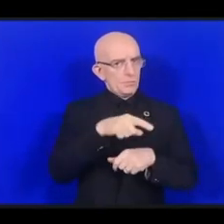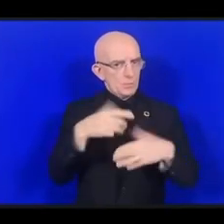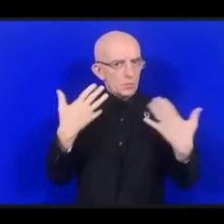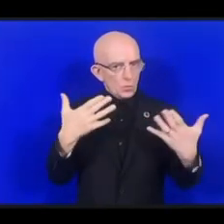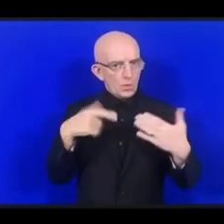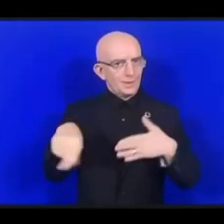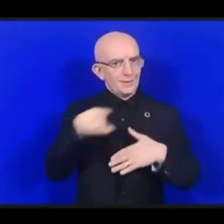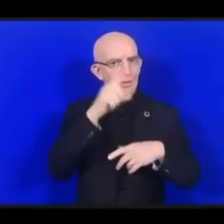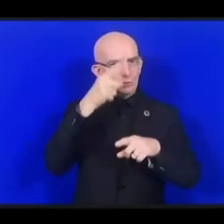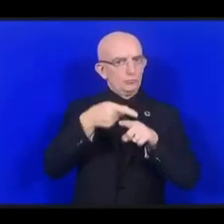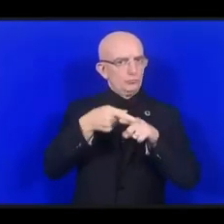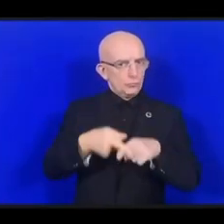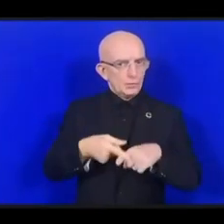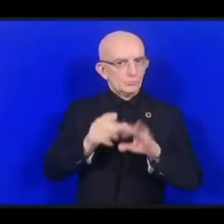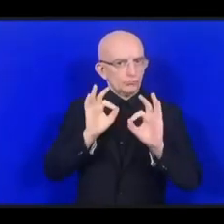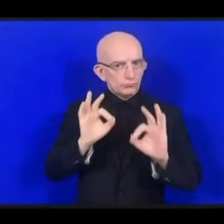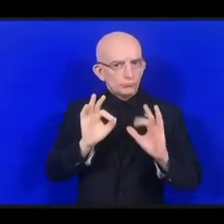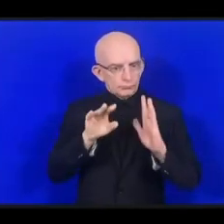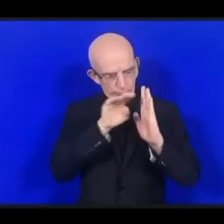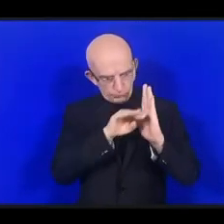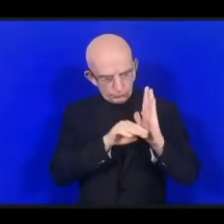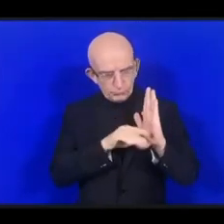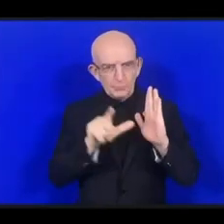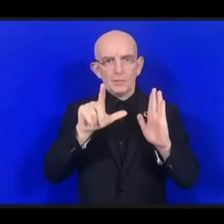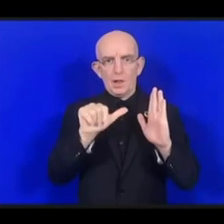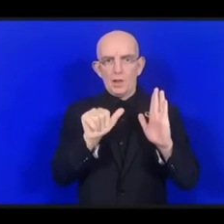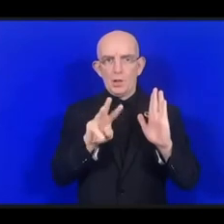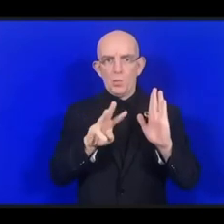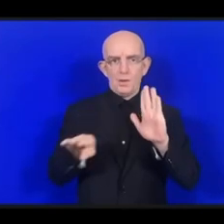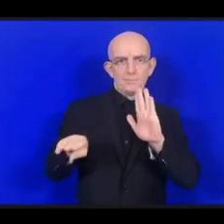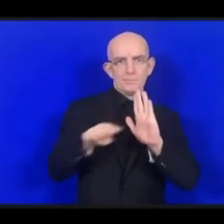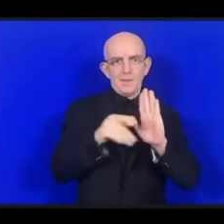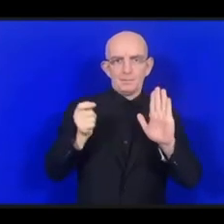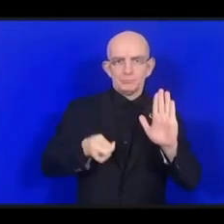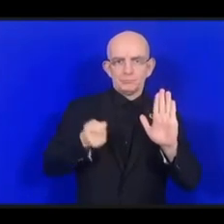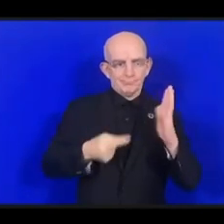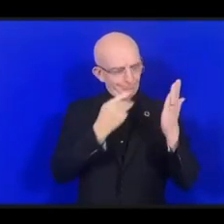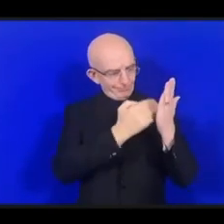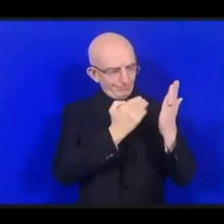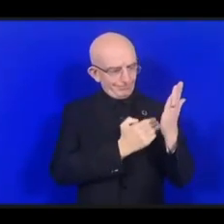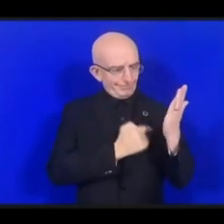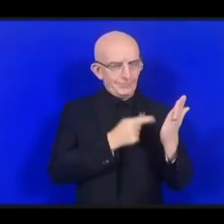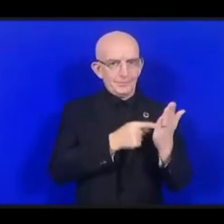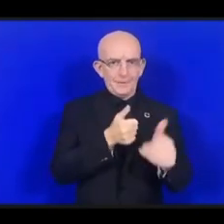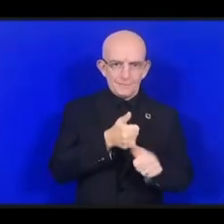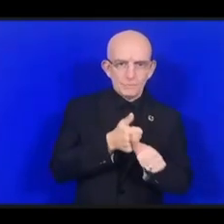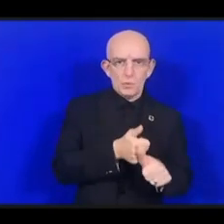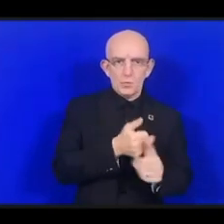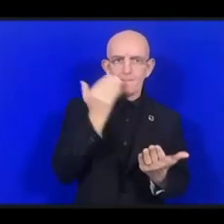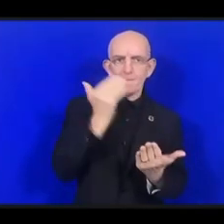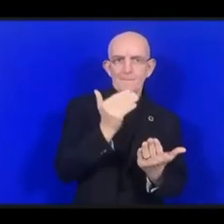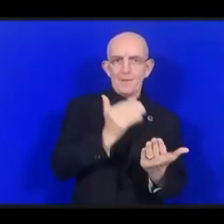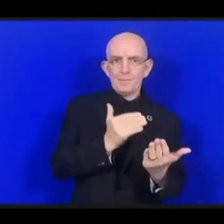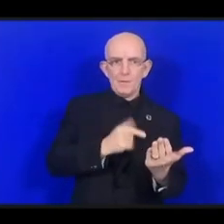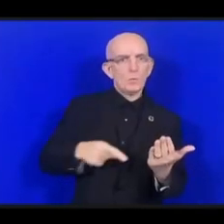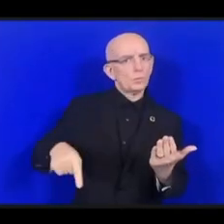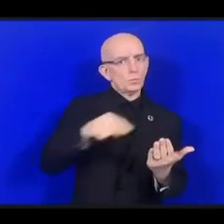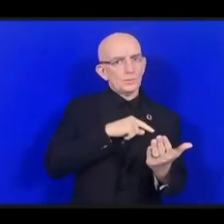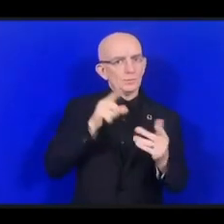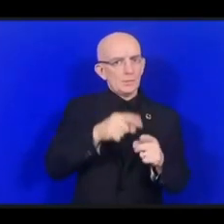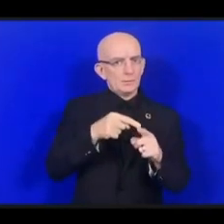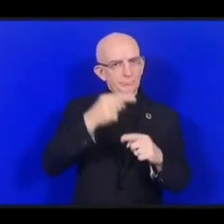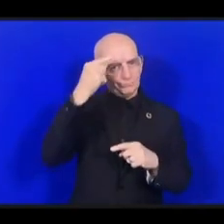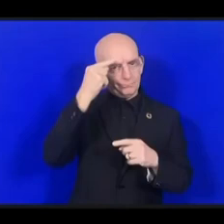la prospérité et de la protection des droits et de la confidentialité de la vie privée des citoyens bien sûr nous